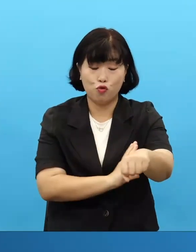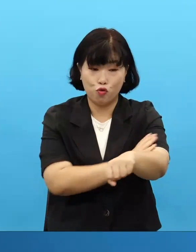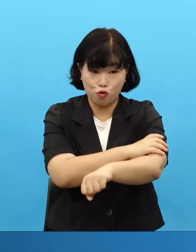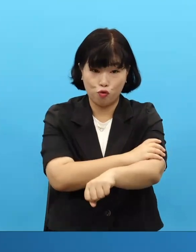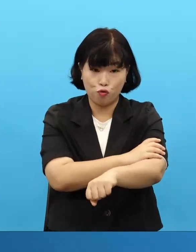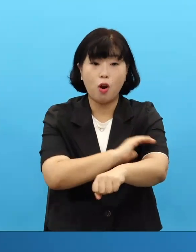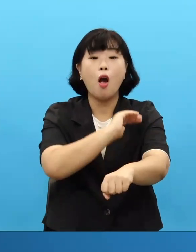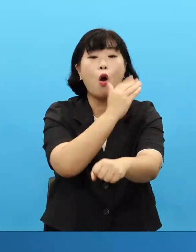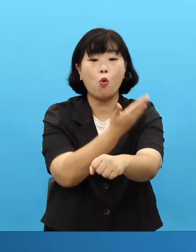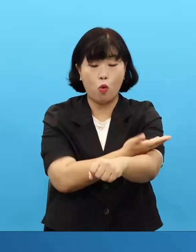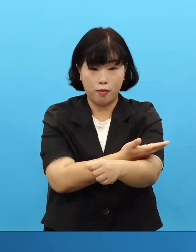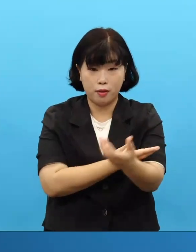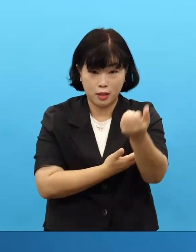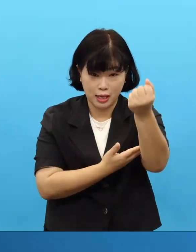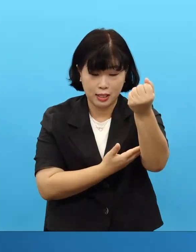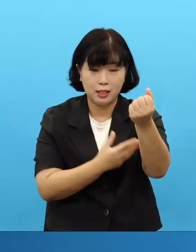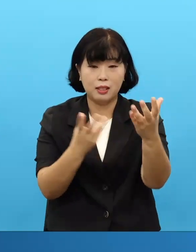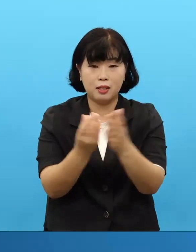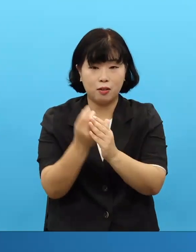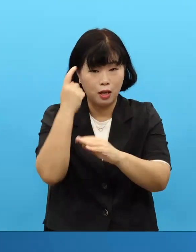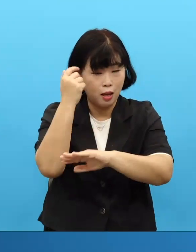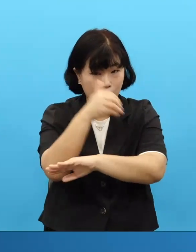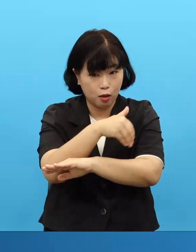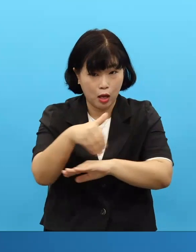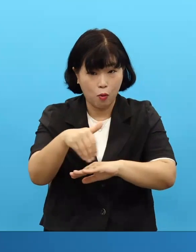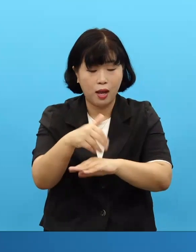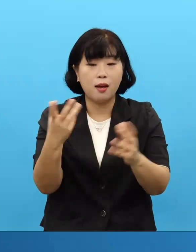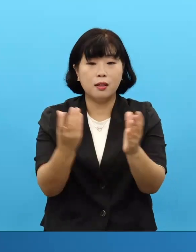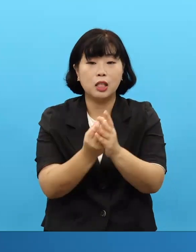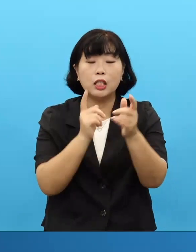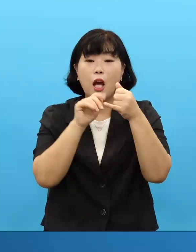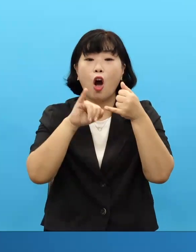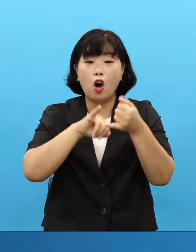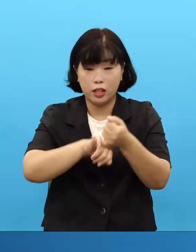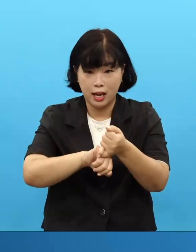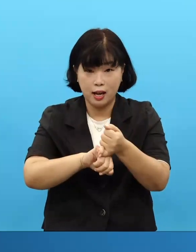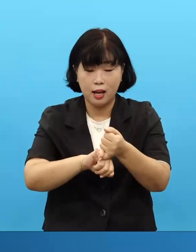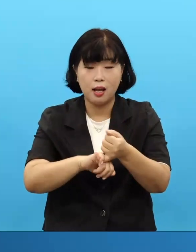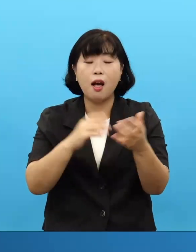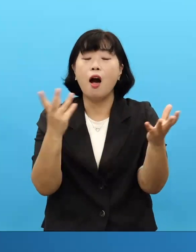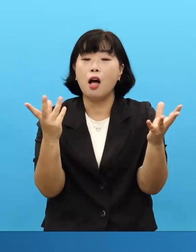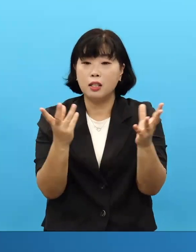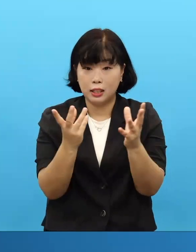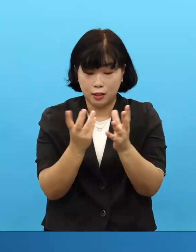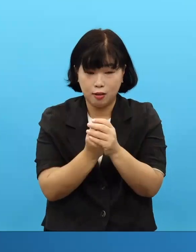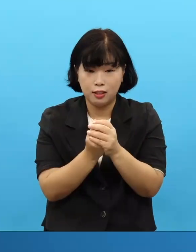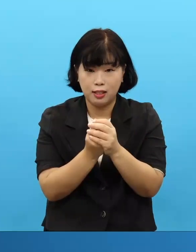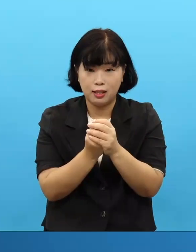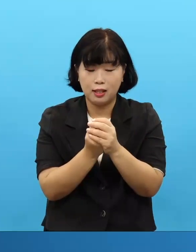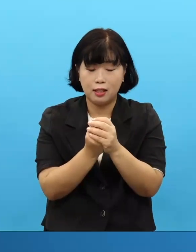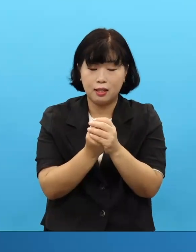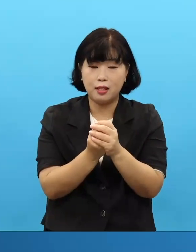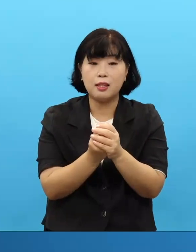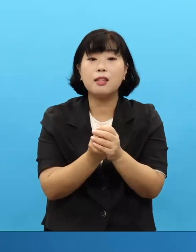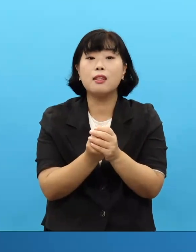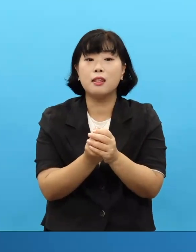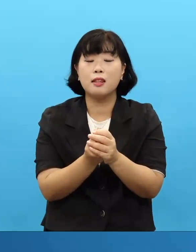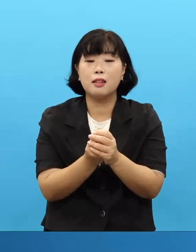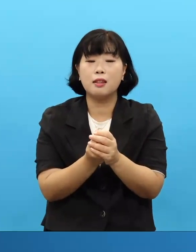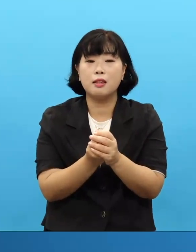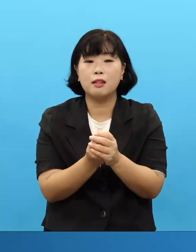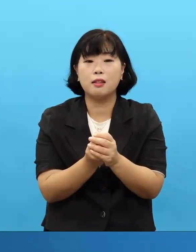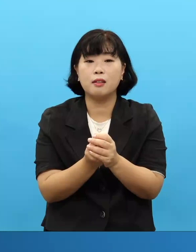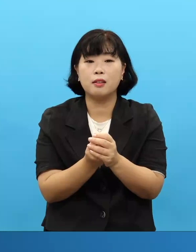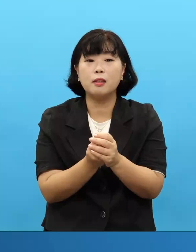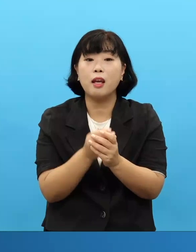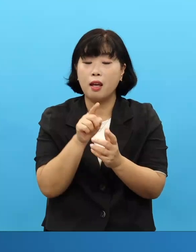connected with this absolute answer. 여유 가지시기 바라고요. 이런 축복 받을 자격이 여러분에게 있습니다. So may you have leisure in your hearts because you have every right to receive